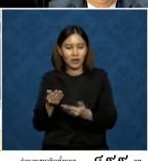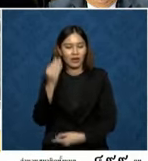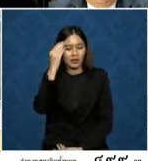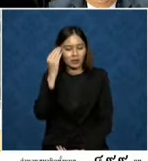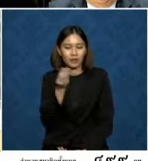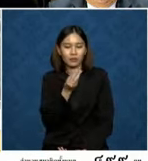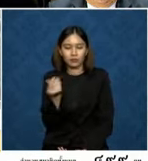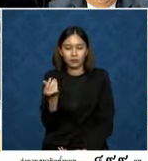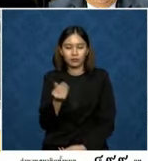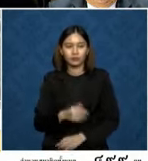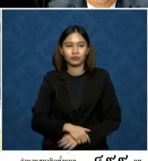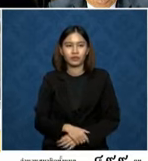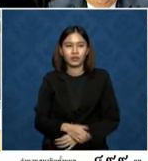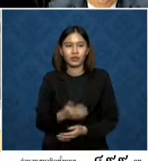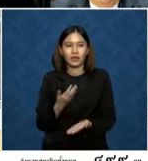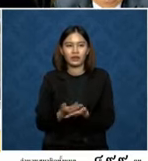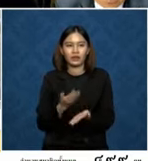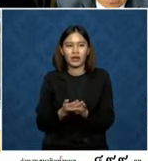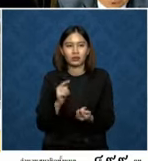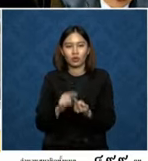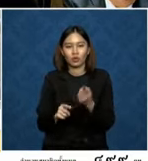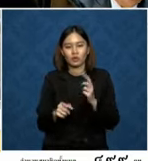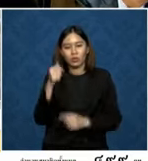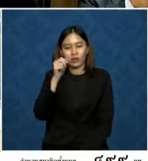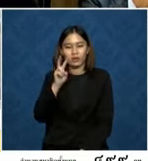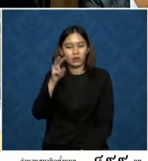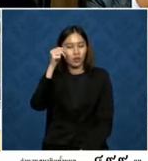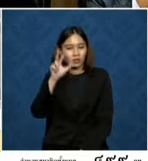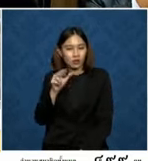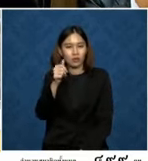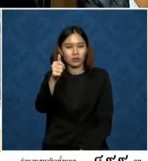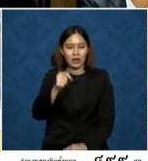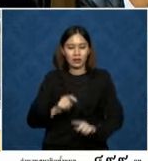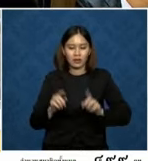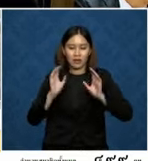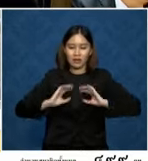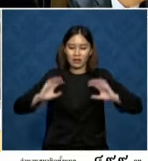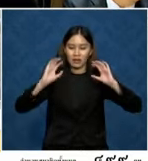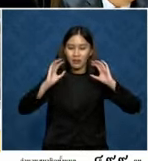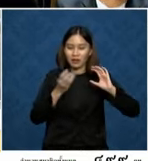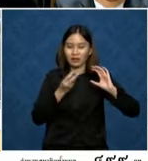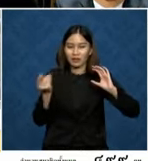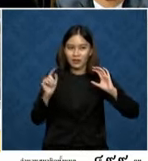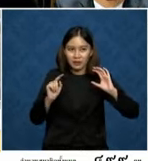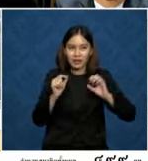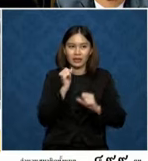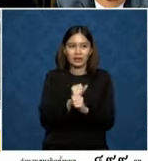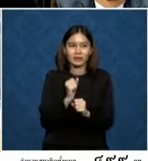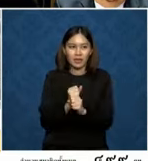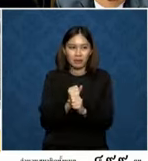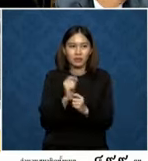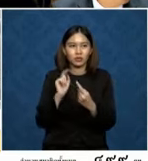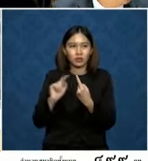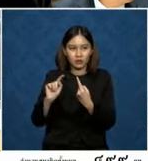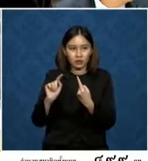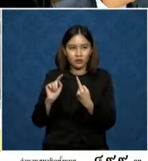ครับวงเงินภายใน 2-3 วันได้เลยนี่รัฐบาลต้องรีบทำในการ